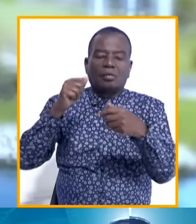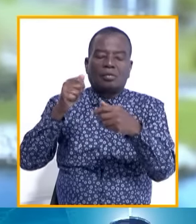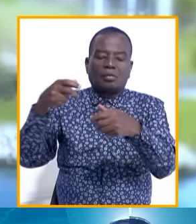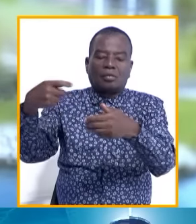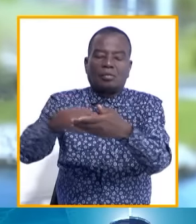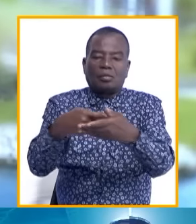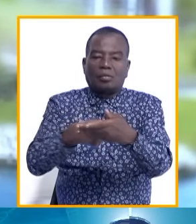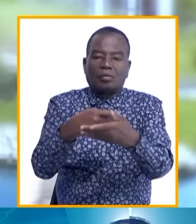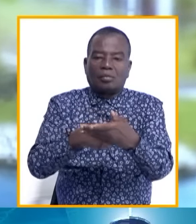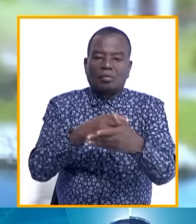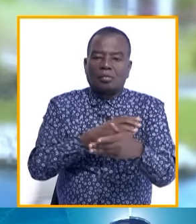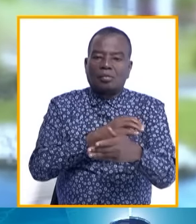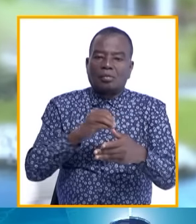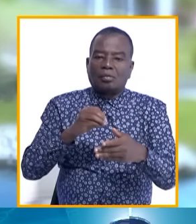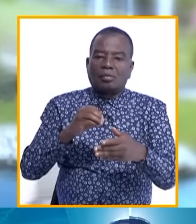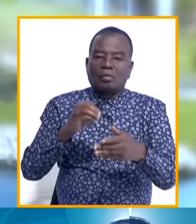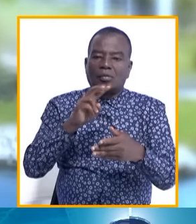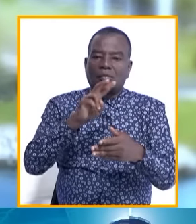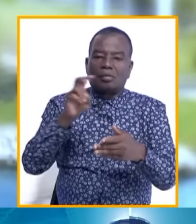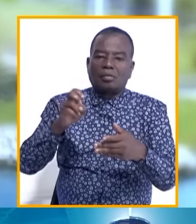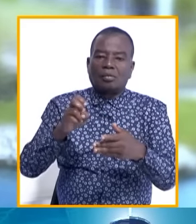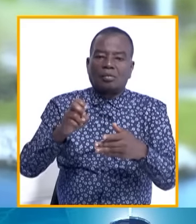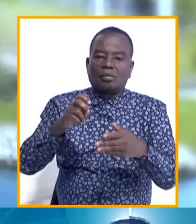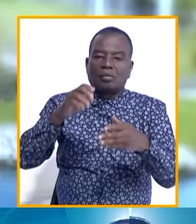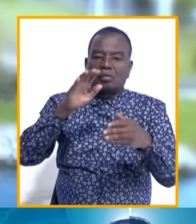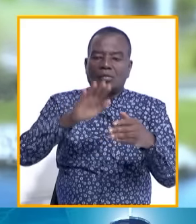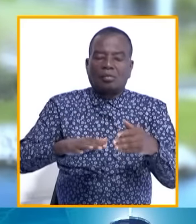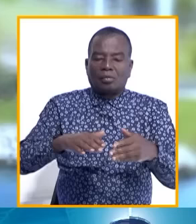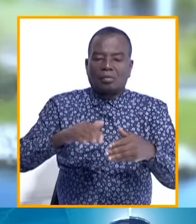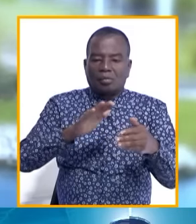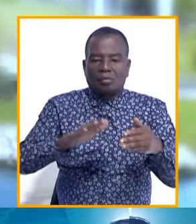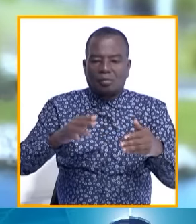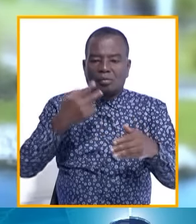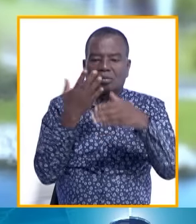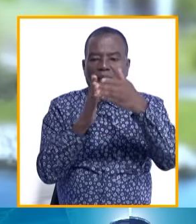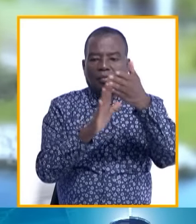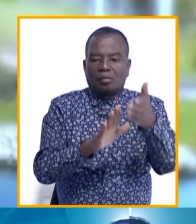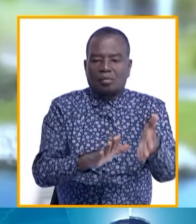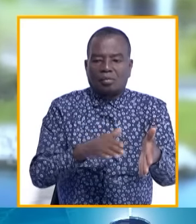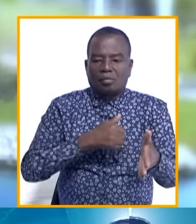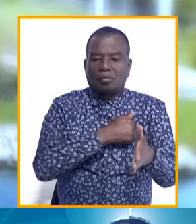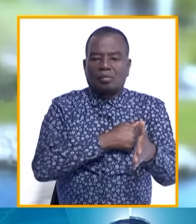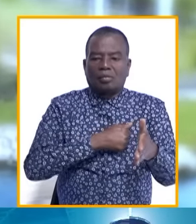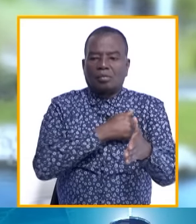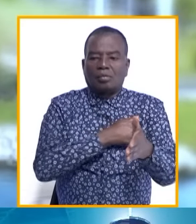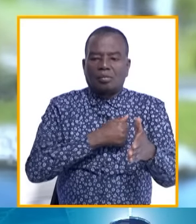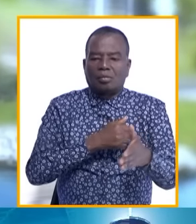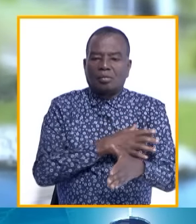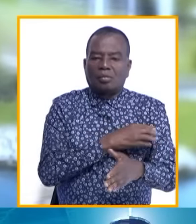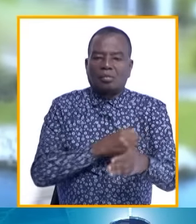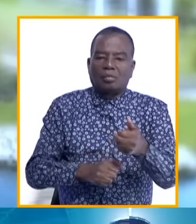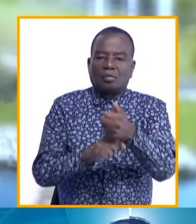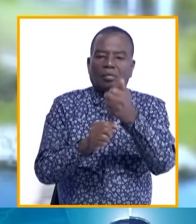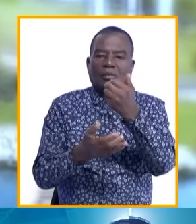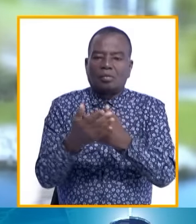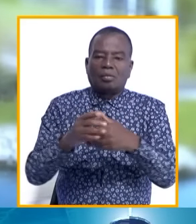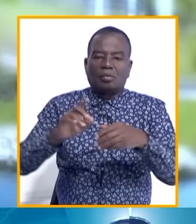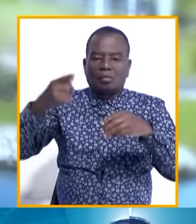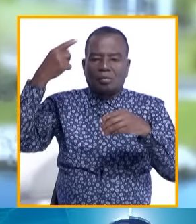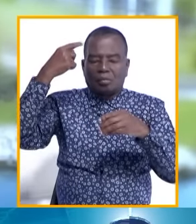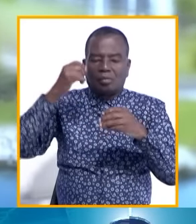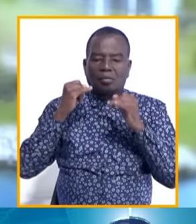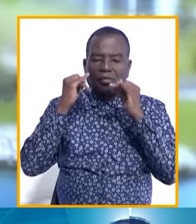séjour linguistique dans ce pays. Deux adolescentes sont malheureusement décédées. Les familles éplorées sont soutenues par le gouvernement ivoirien, suivant